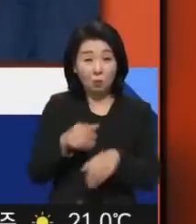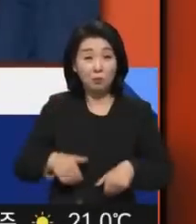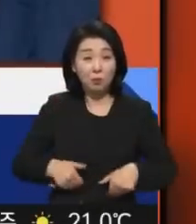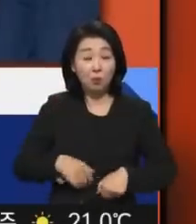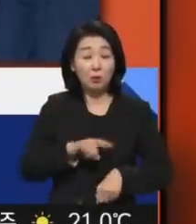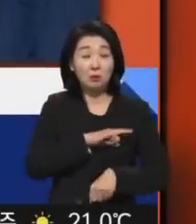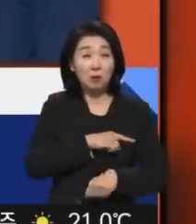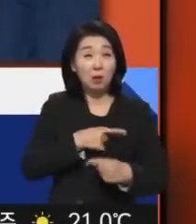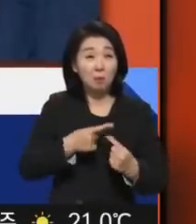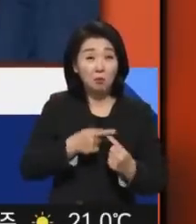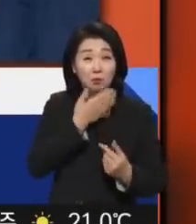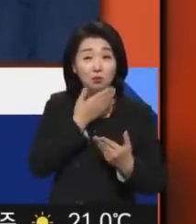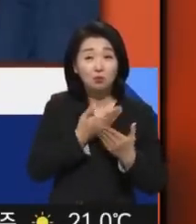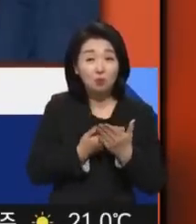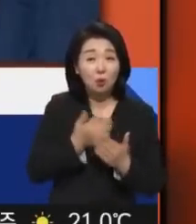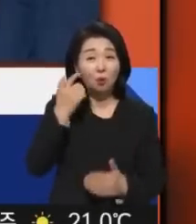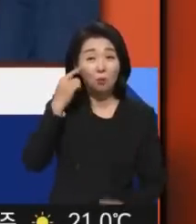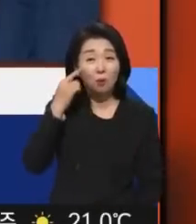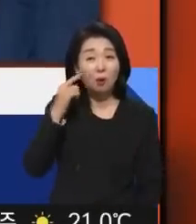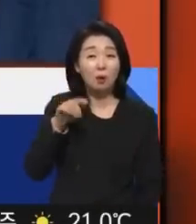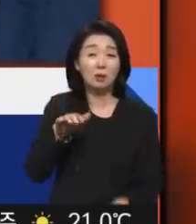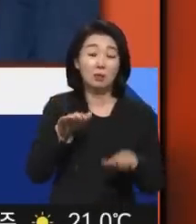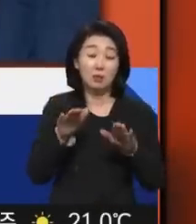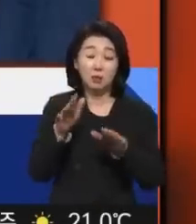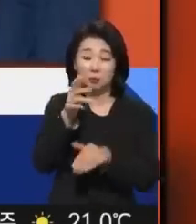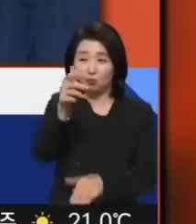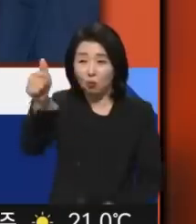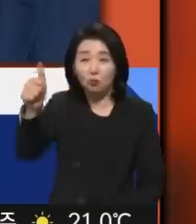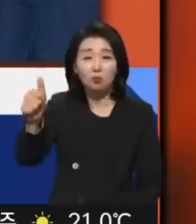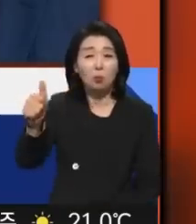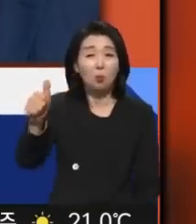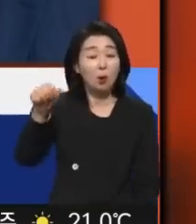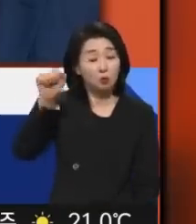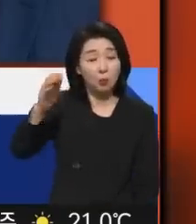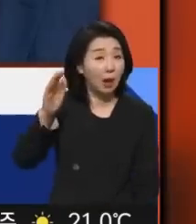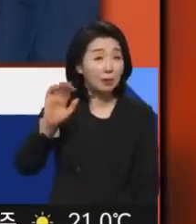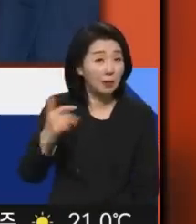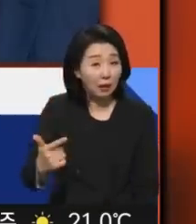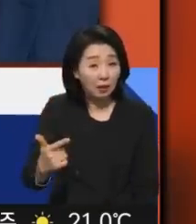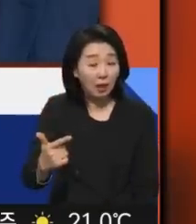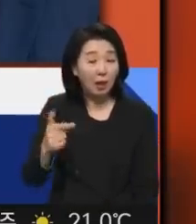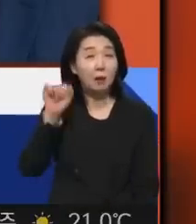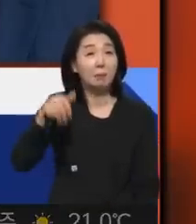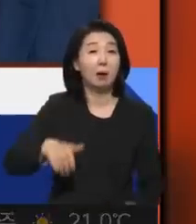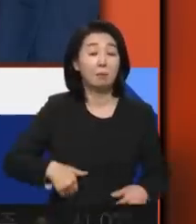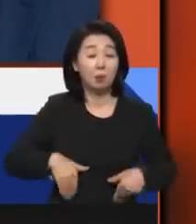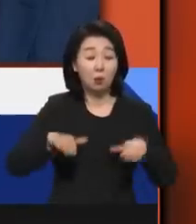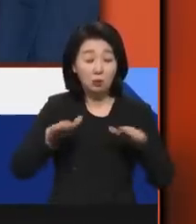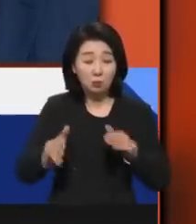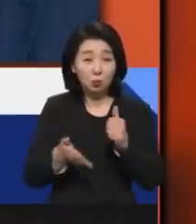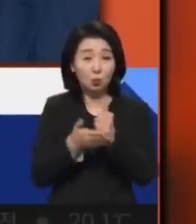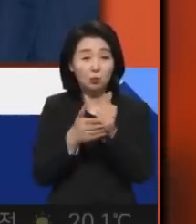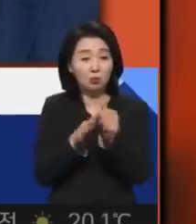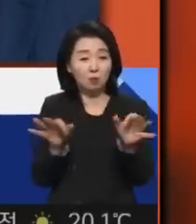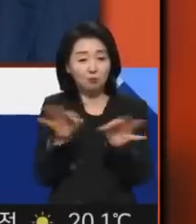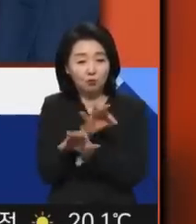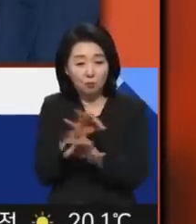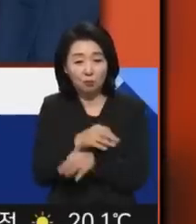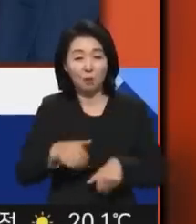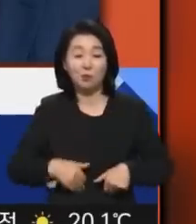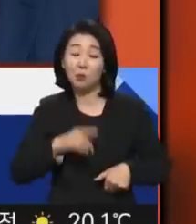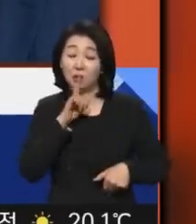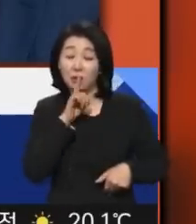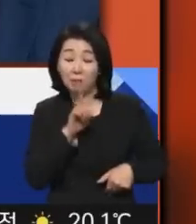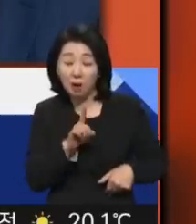되는 게 지도부에 있는 사람들이 불출마 선언을 딱 하고 자 지금부터 물갈이 공천하자. 예. 뭐 그런